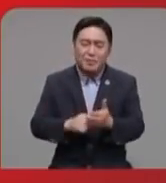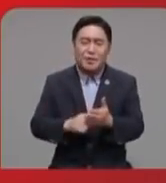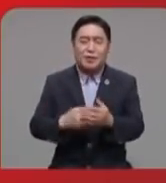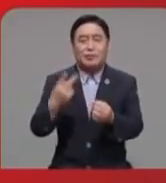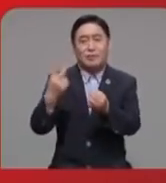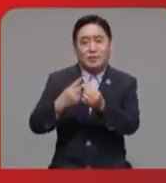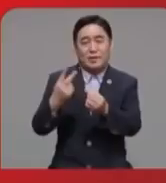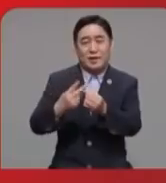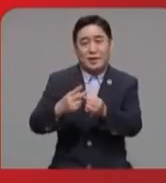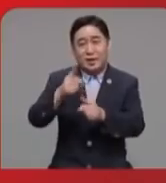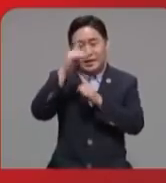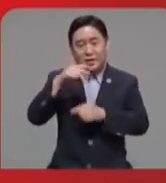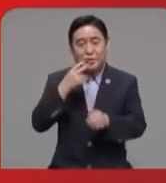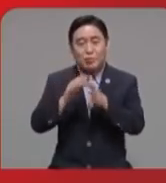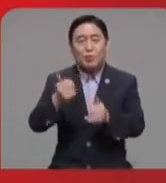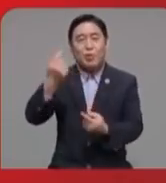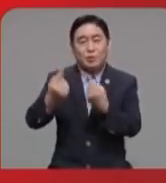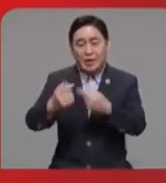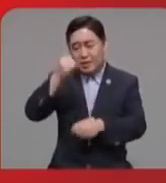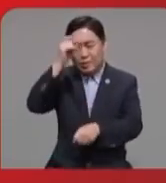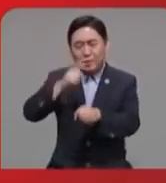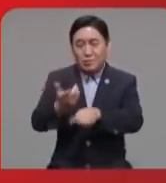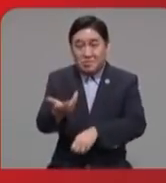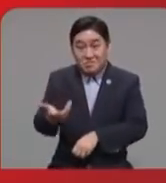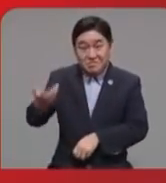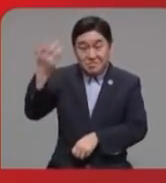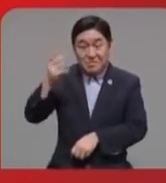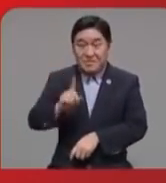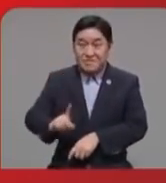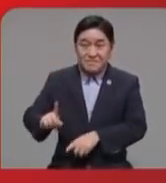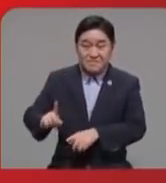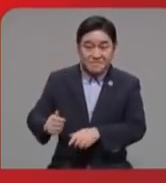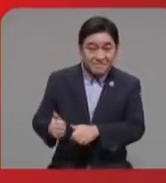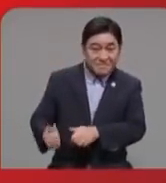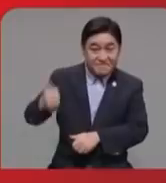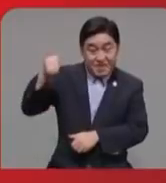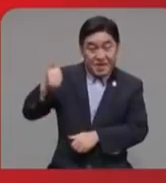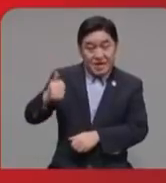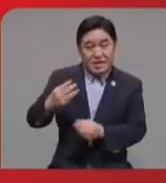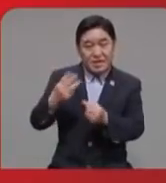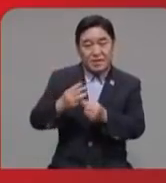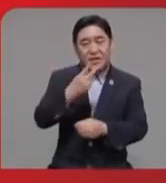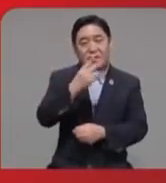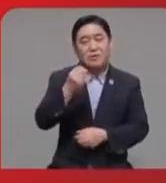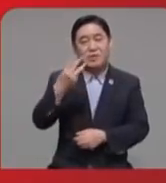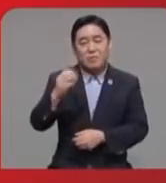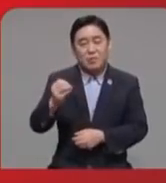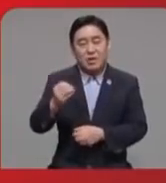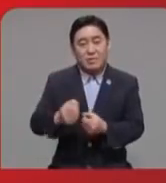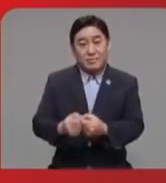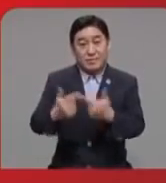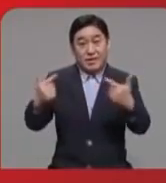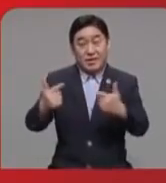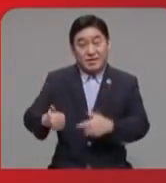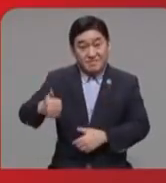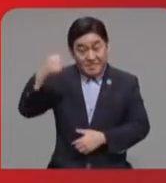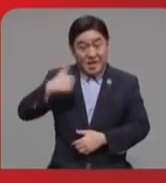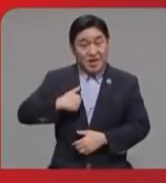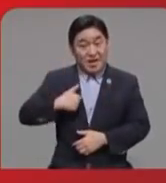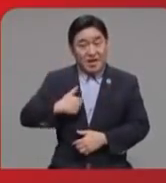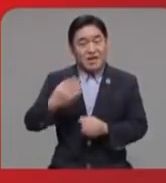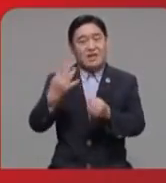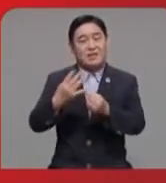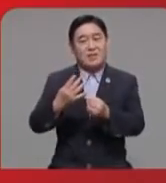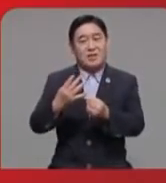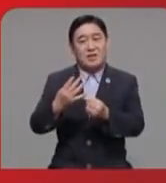번째 이재명 후보보다 도덕적 우위에 있다. 세 번째 2030 세대의 확장성에 우위에 있다.